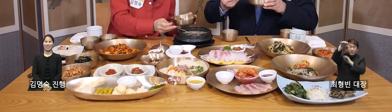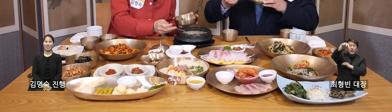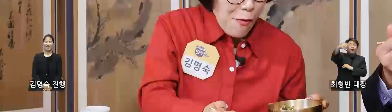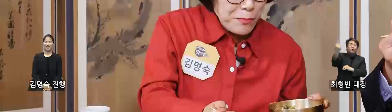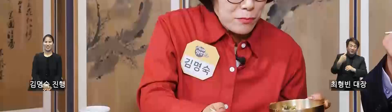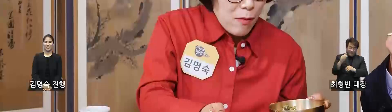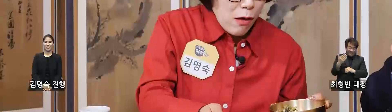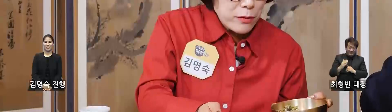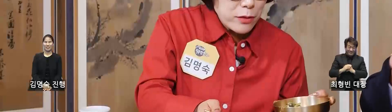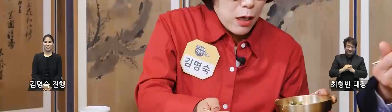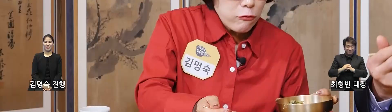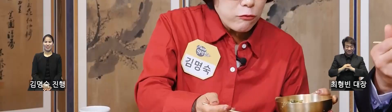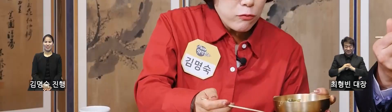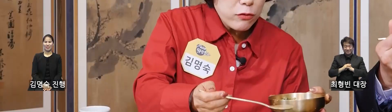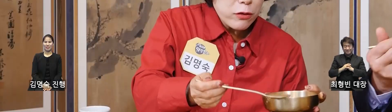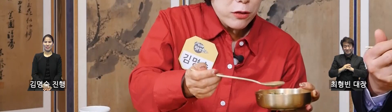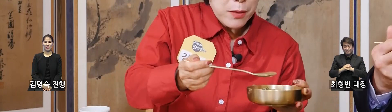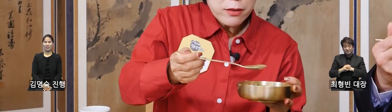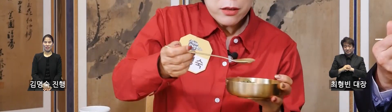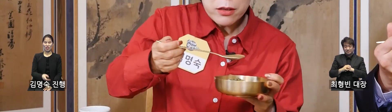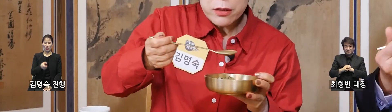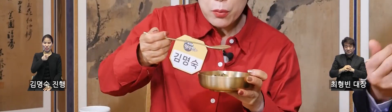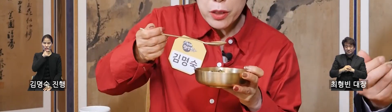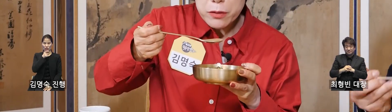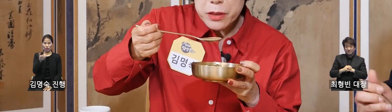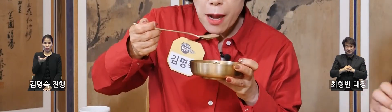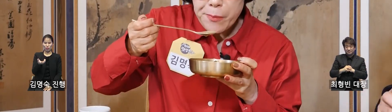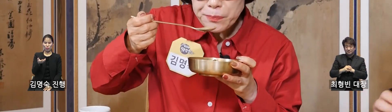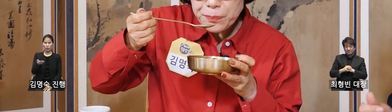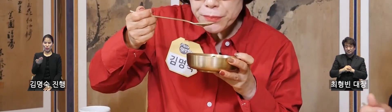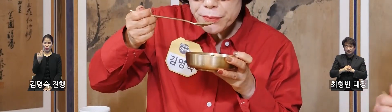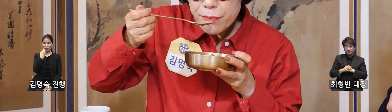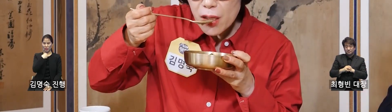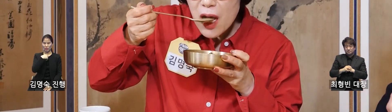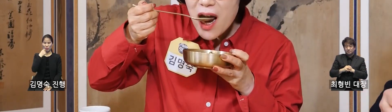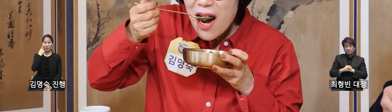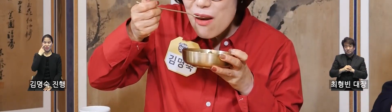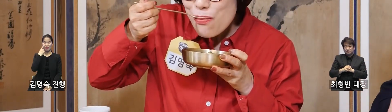아 자 국물 맛을 보겠습니다